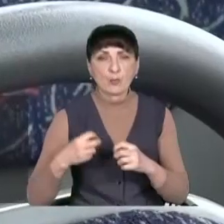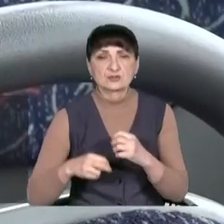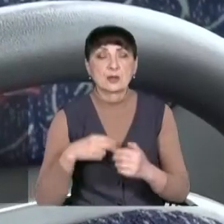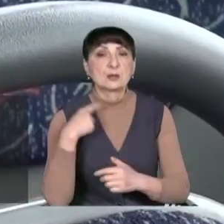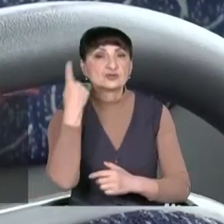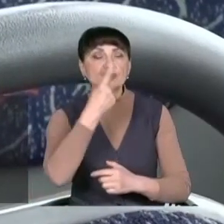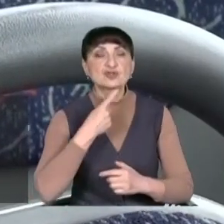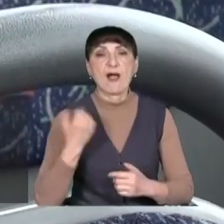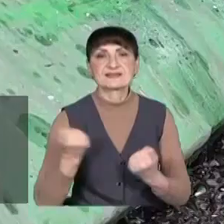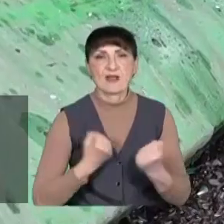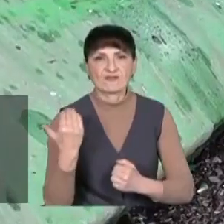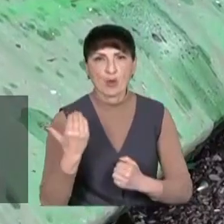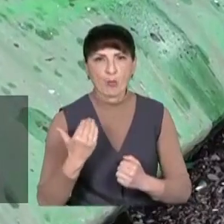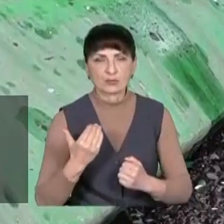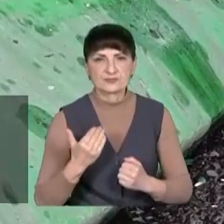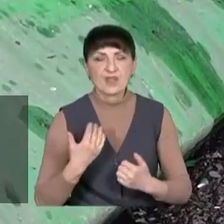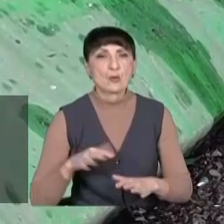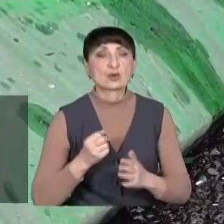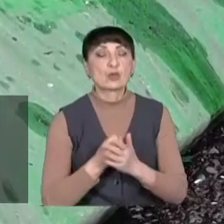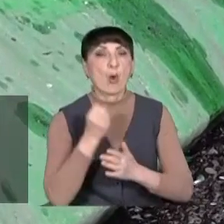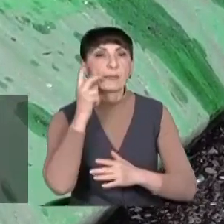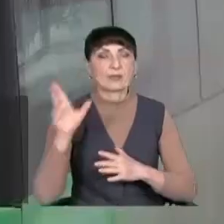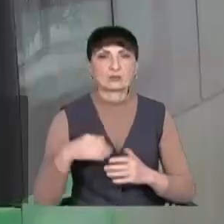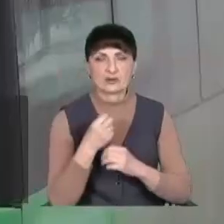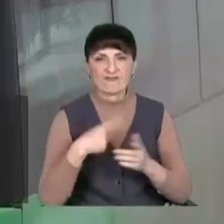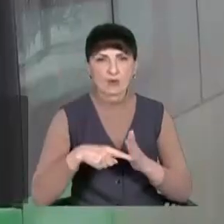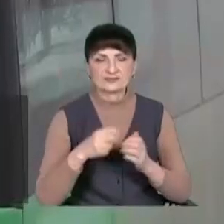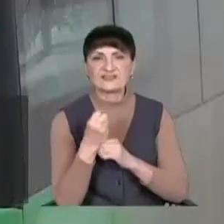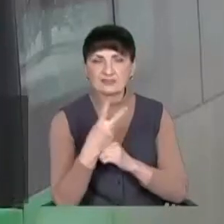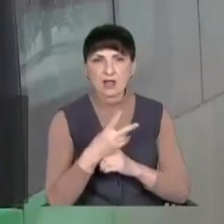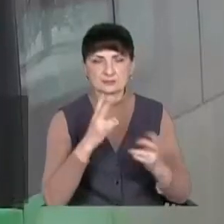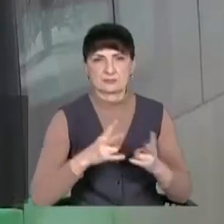принадлежат частным перевозчикам. Всего же до полудня в городе произошло 12